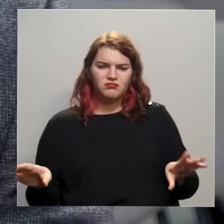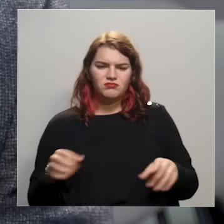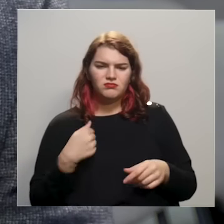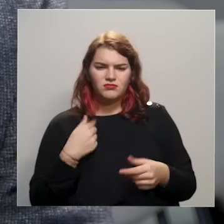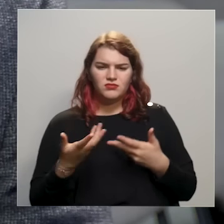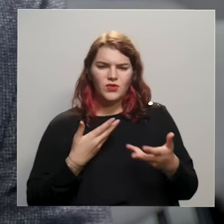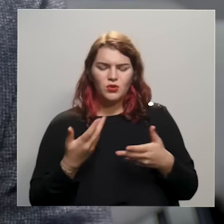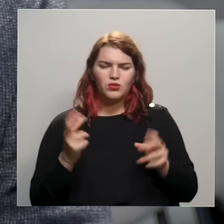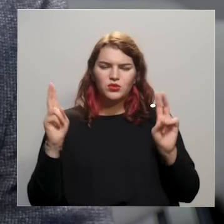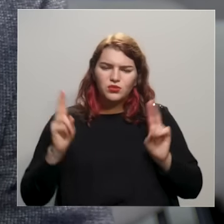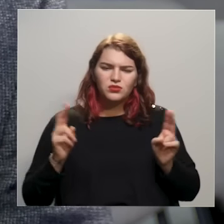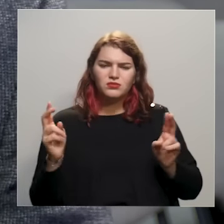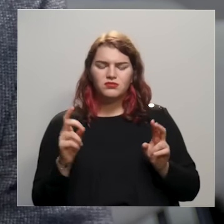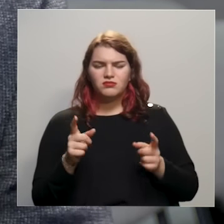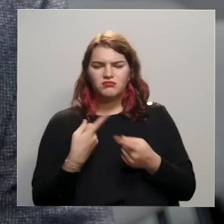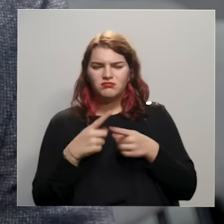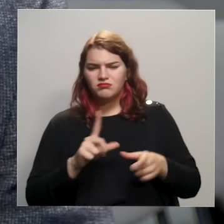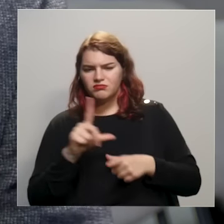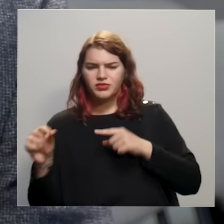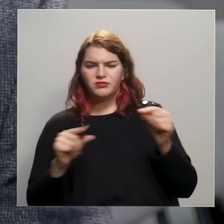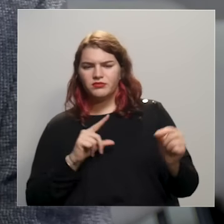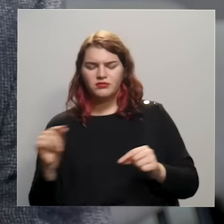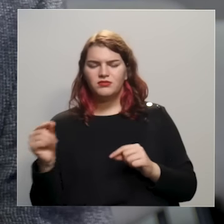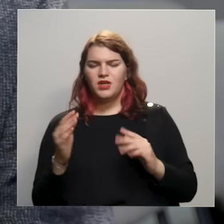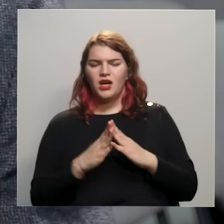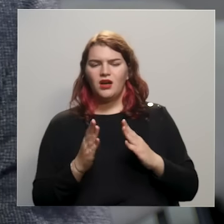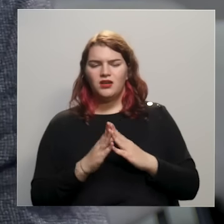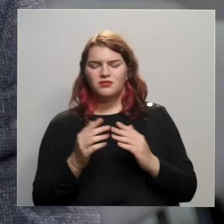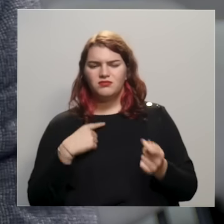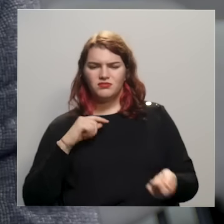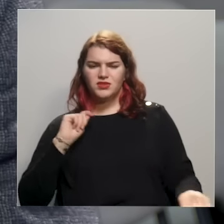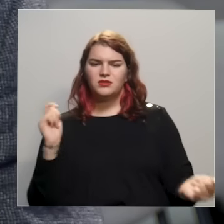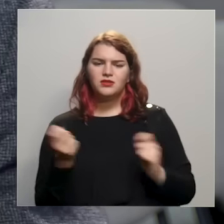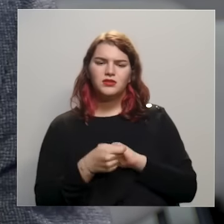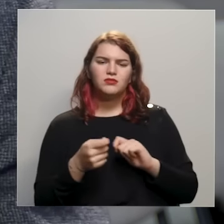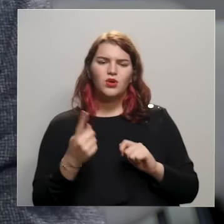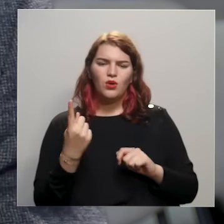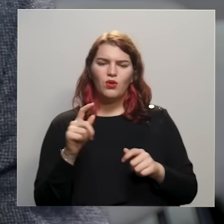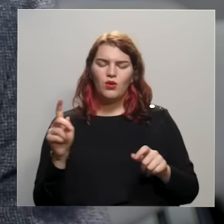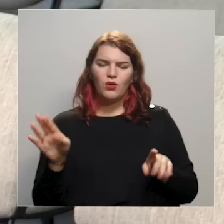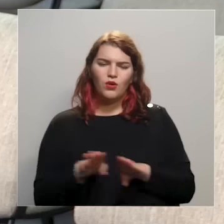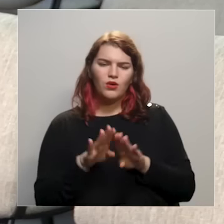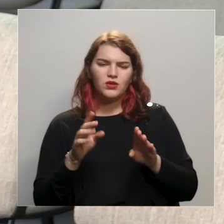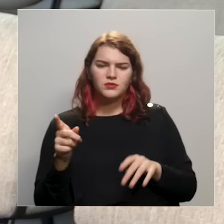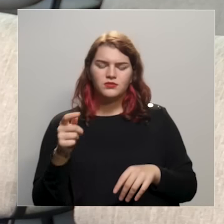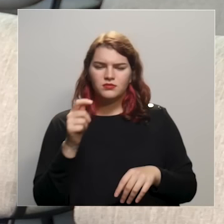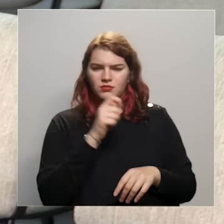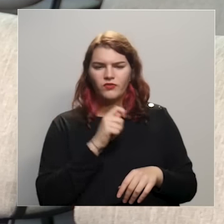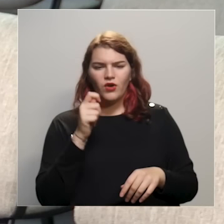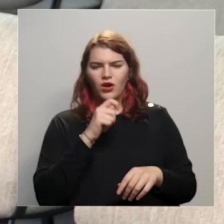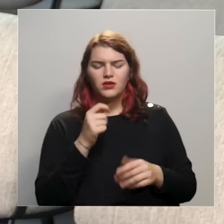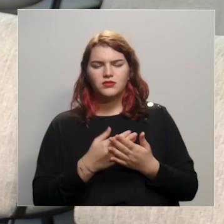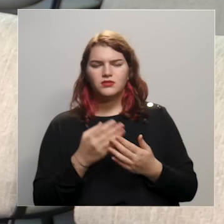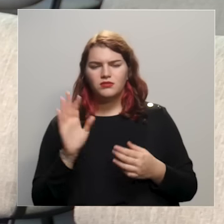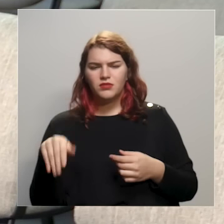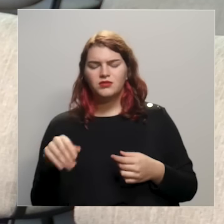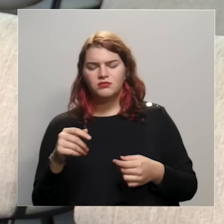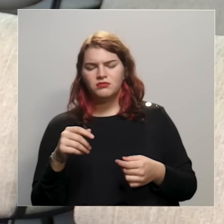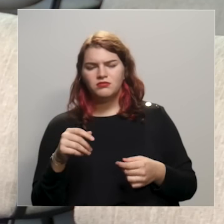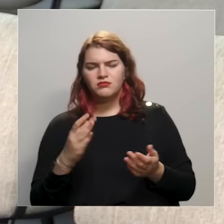nunțile și plecările de acasă, chiar unul dintre colegi, care solistul vocal, care îi plăcea